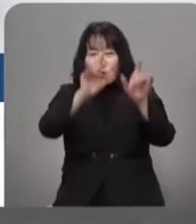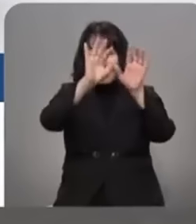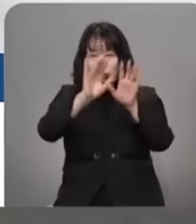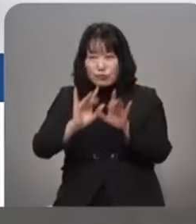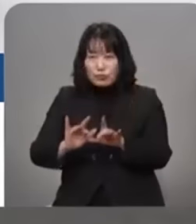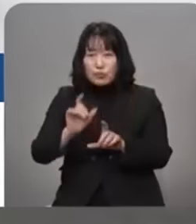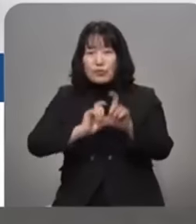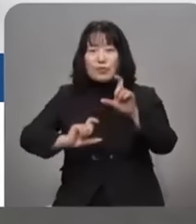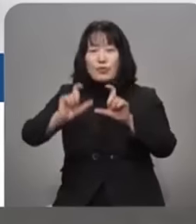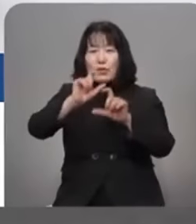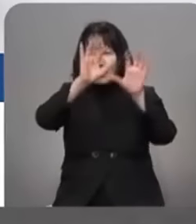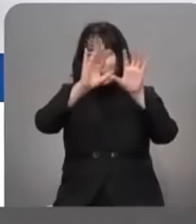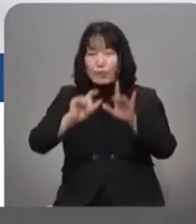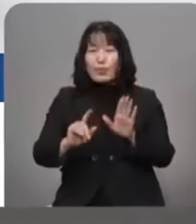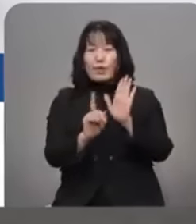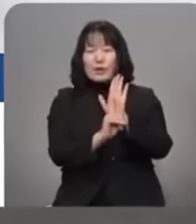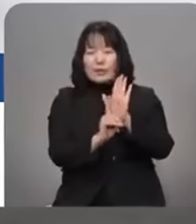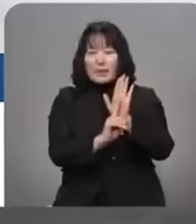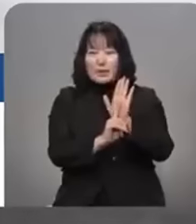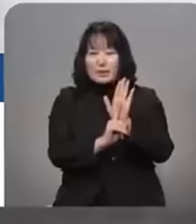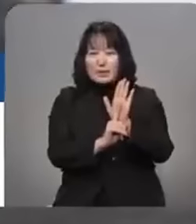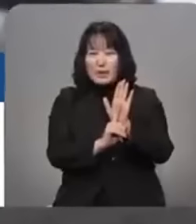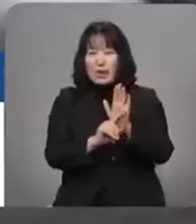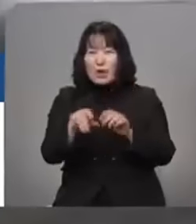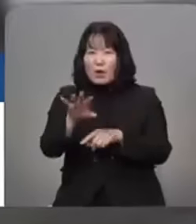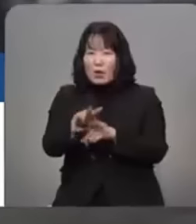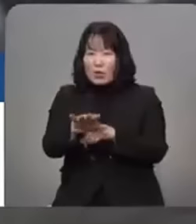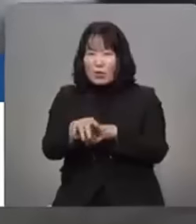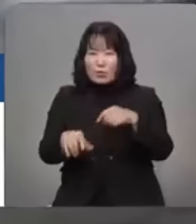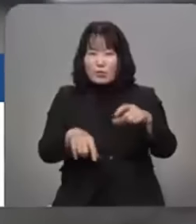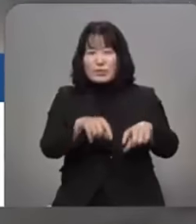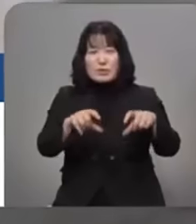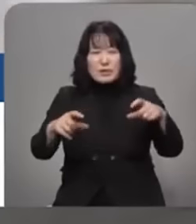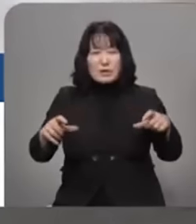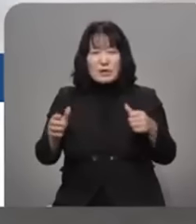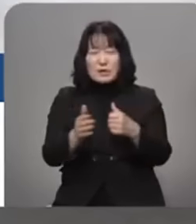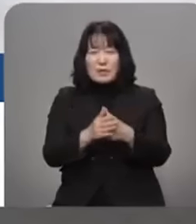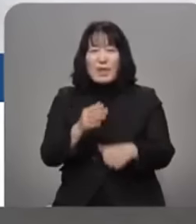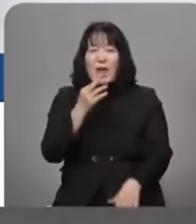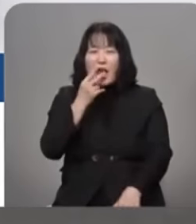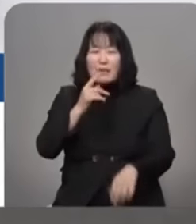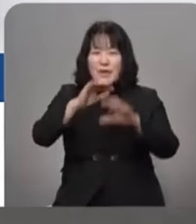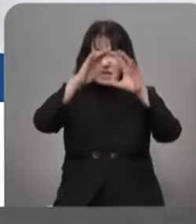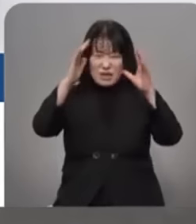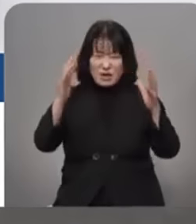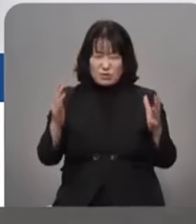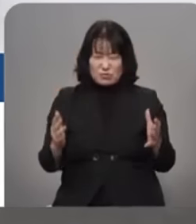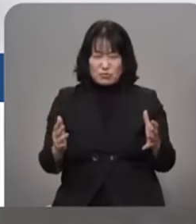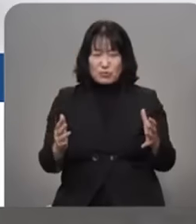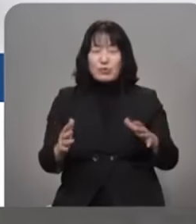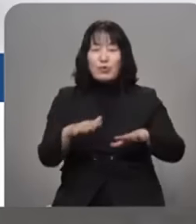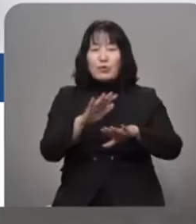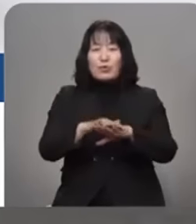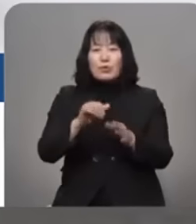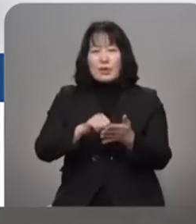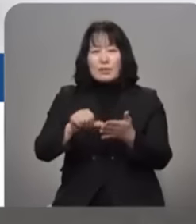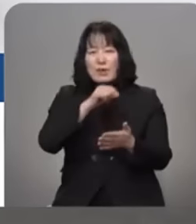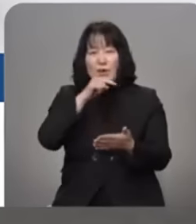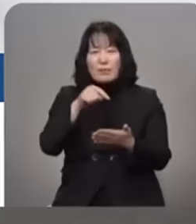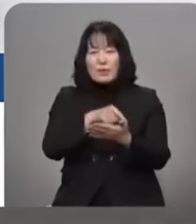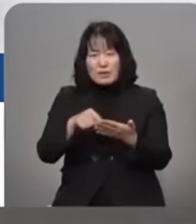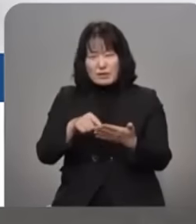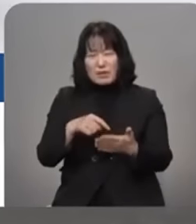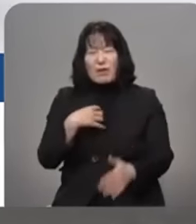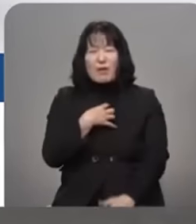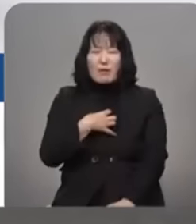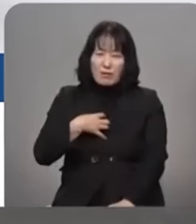온다고 예상되고 있고 어 또 농촌 지역이다 보니까 비닐 하우스라 농작물에 피해가 있을까